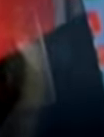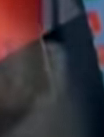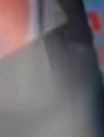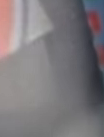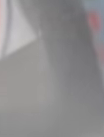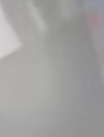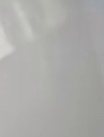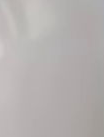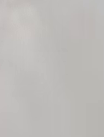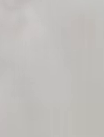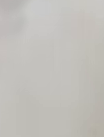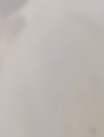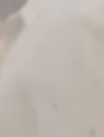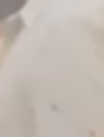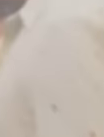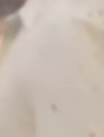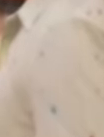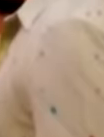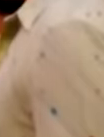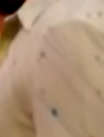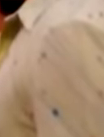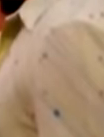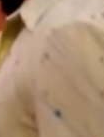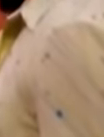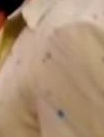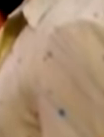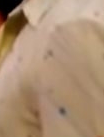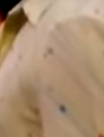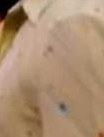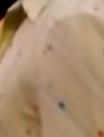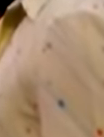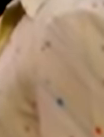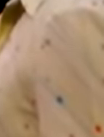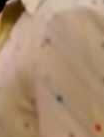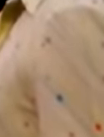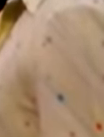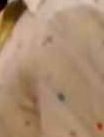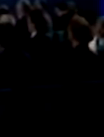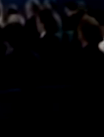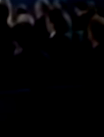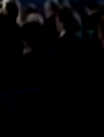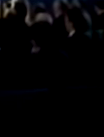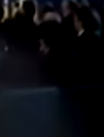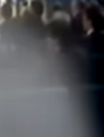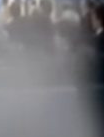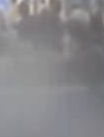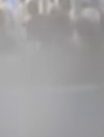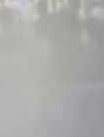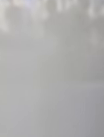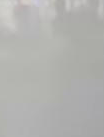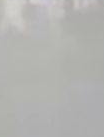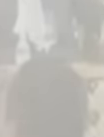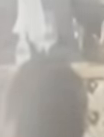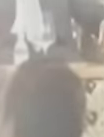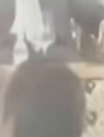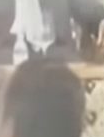สร้างฝันให้เป็นไปแต่หากเราร่วมมือต่อเติมล